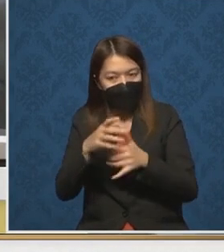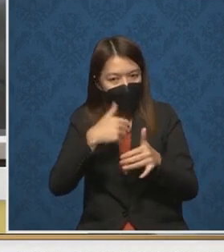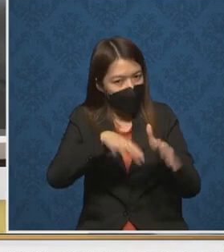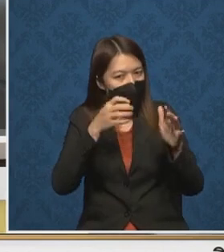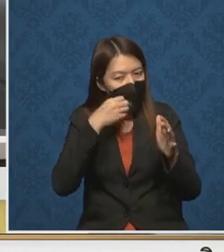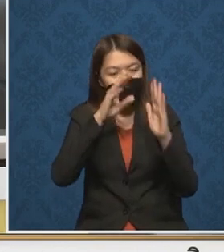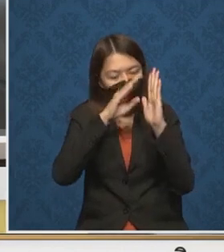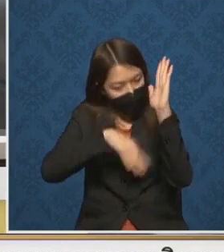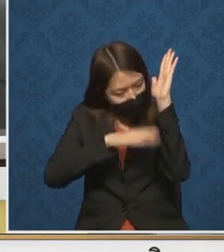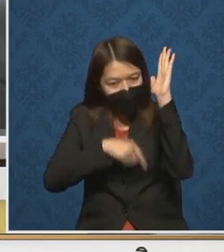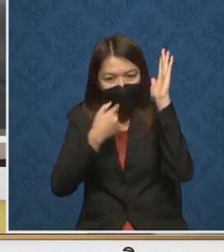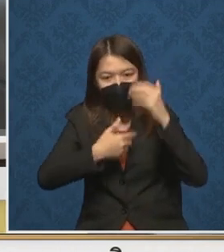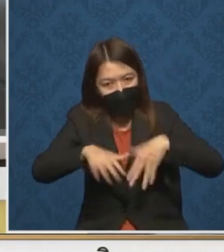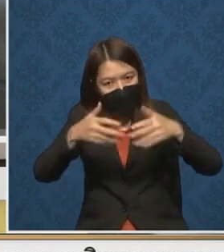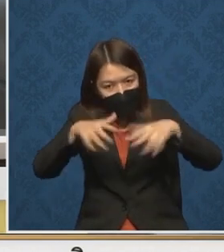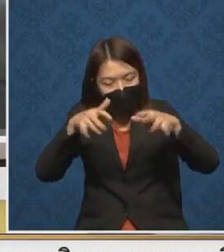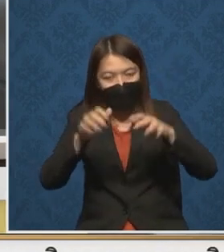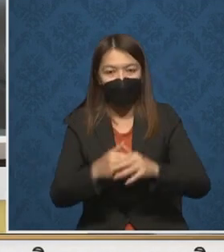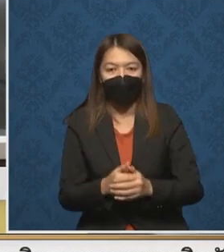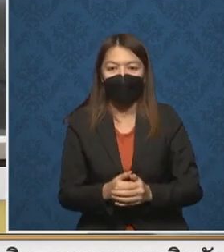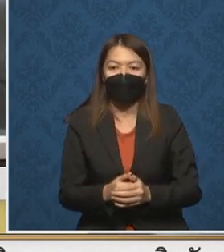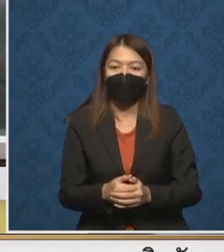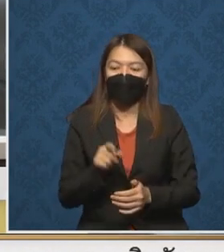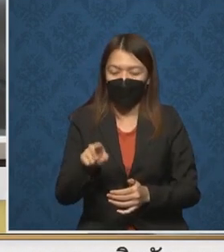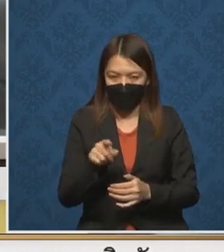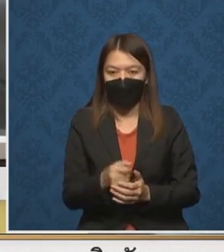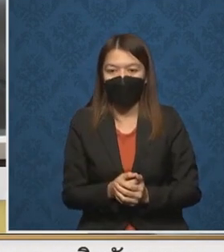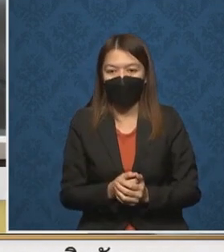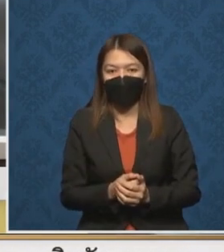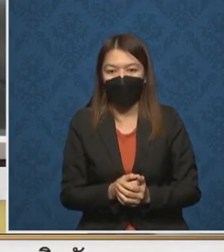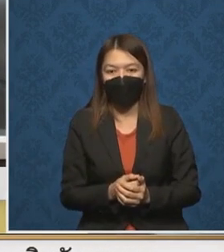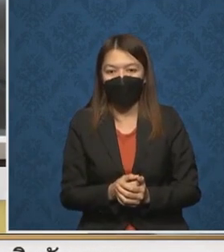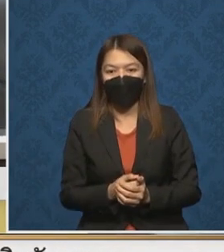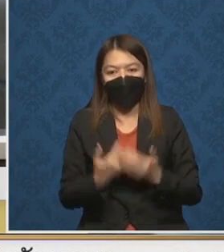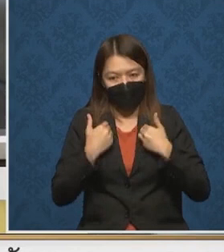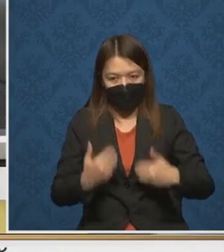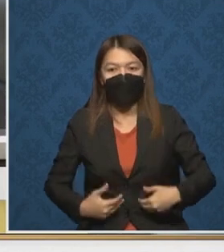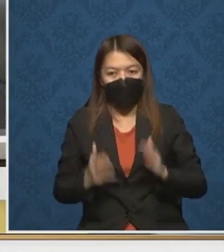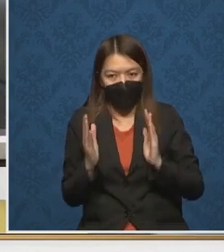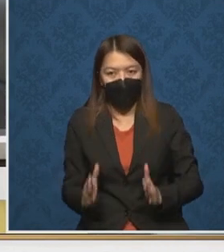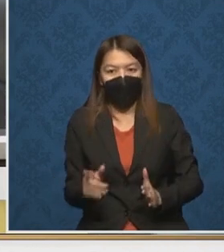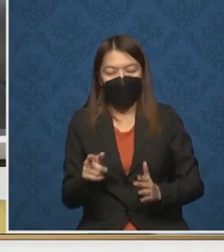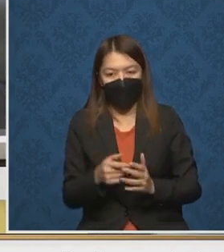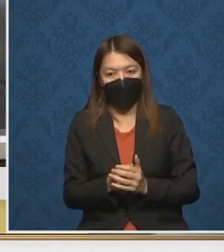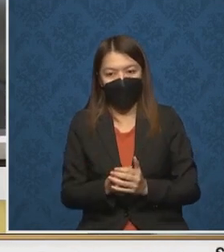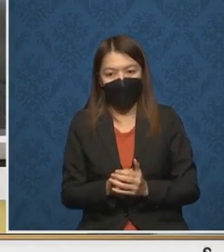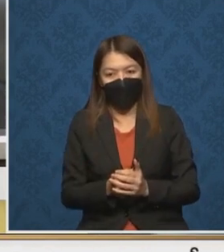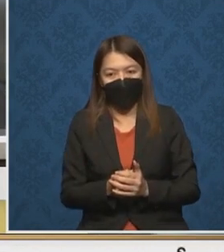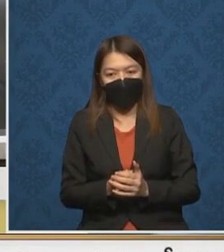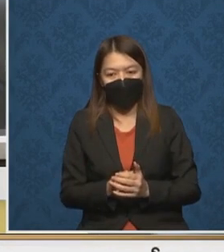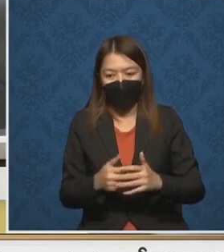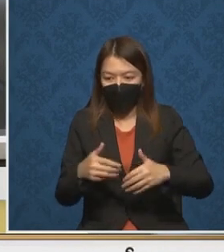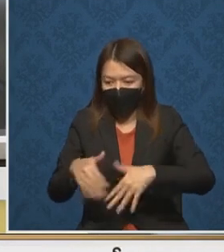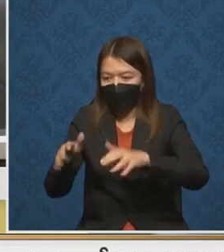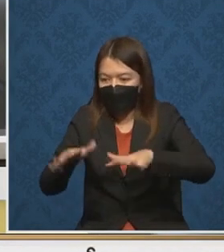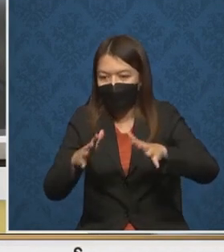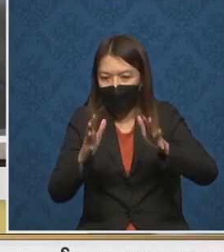ผลประยชน์มหาศาลคุณกำลงทำลายเป็นชีวิตของคนกำลังจะพากคนในพื้ที่ออกแล้